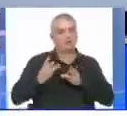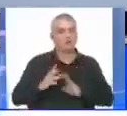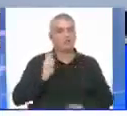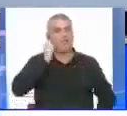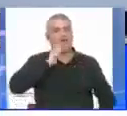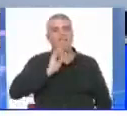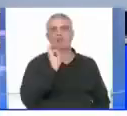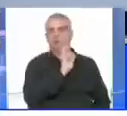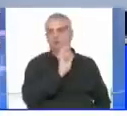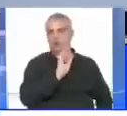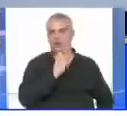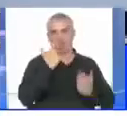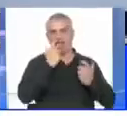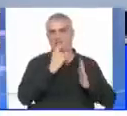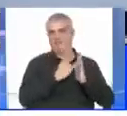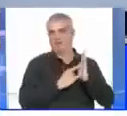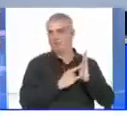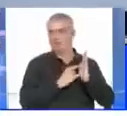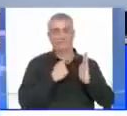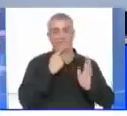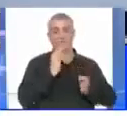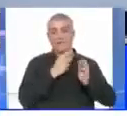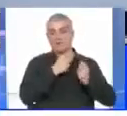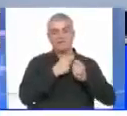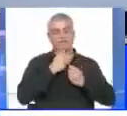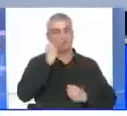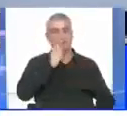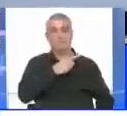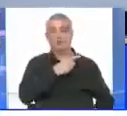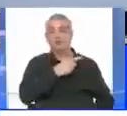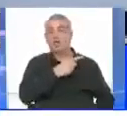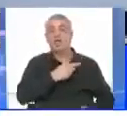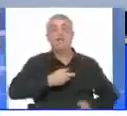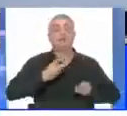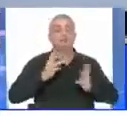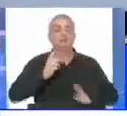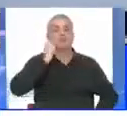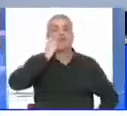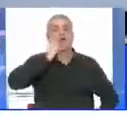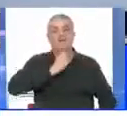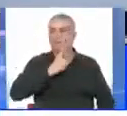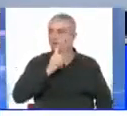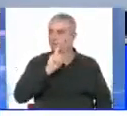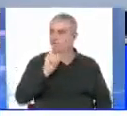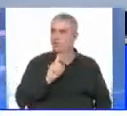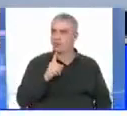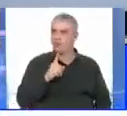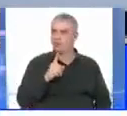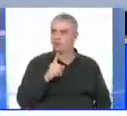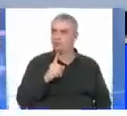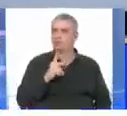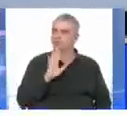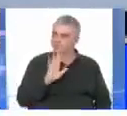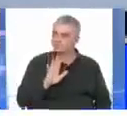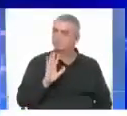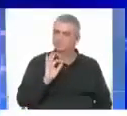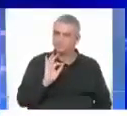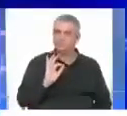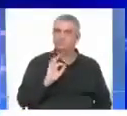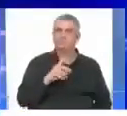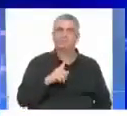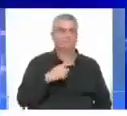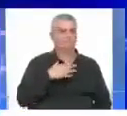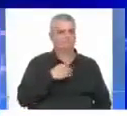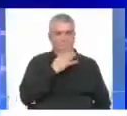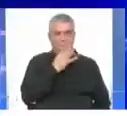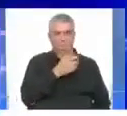עבריינית. אני לא סתם קורא לפרקליטות ארגון פשע. שיטה עבריינית של סחיטת עדים. בסדר, זיברי בבקשה. לא, רק